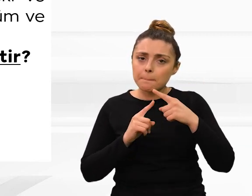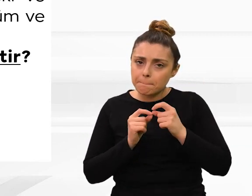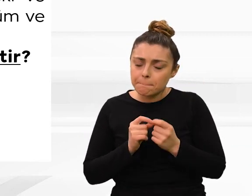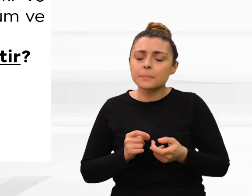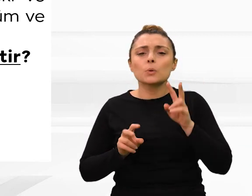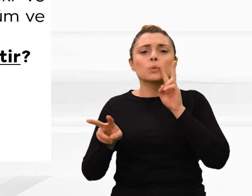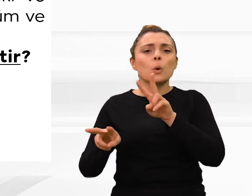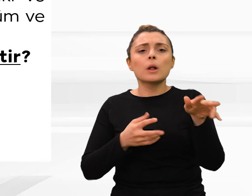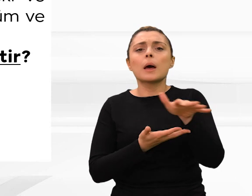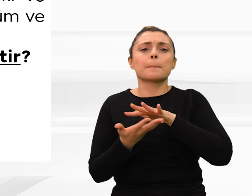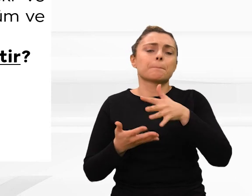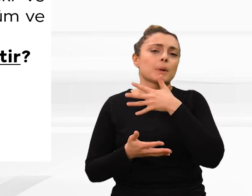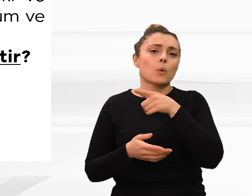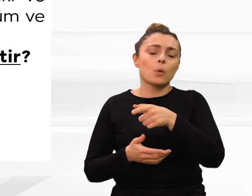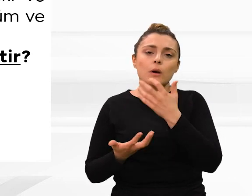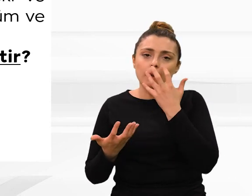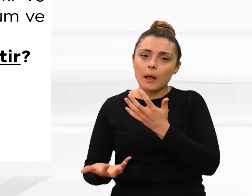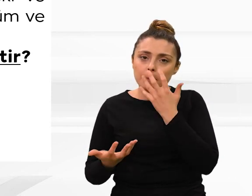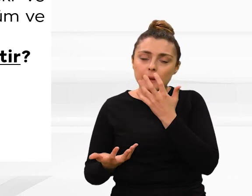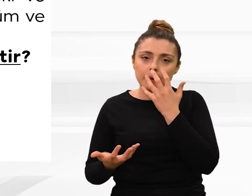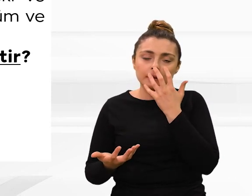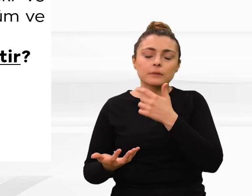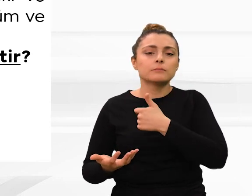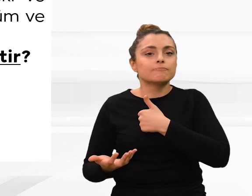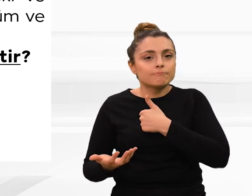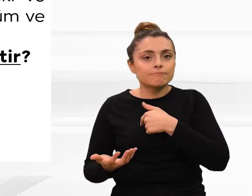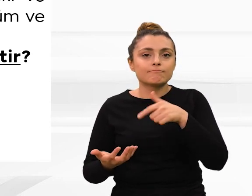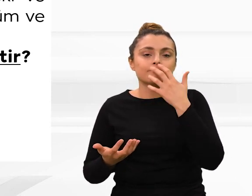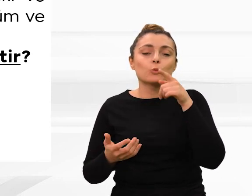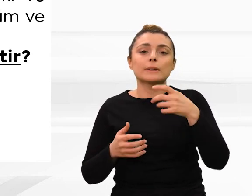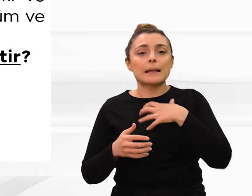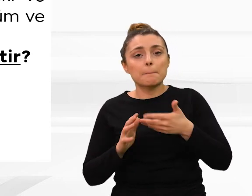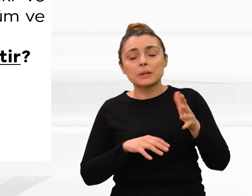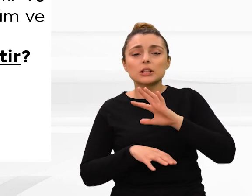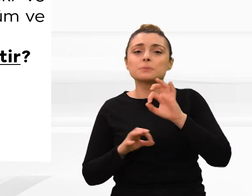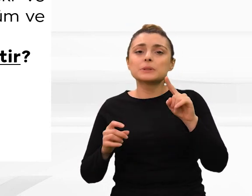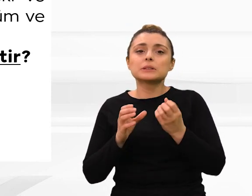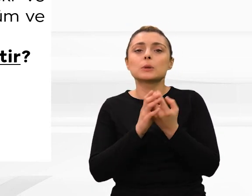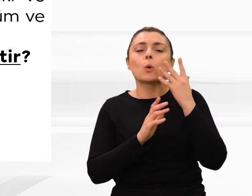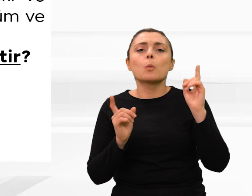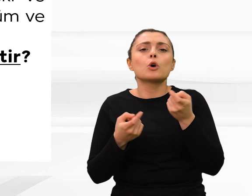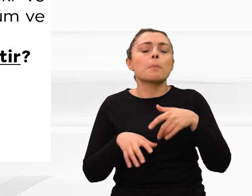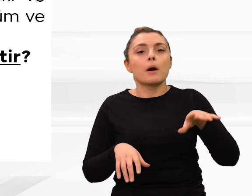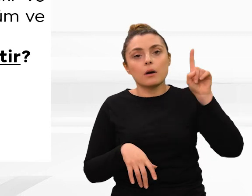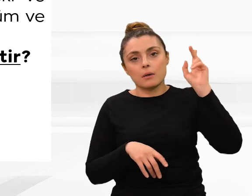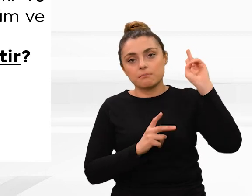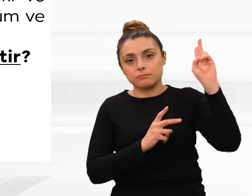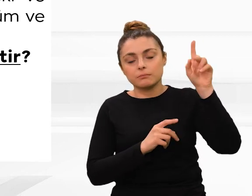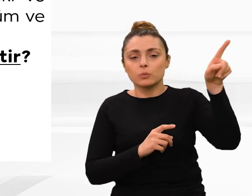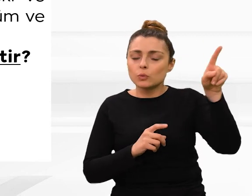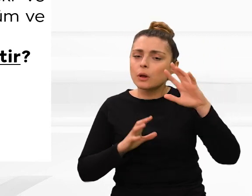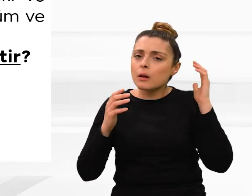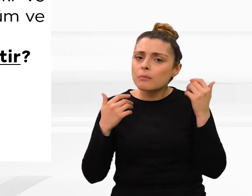alemine bilendir o rahmandır rahimdir o kendisinden başka hiçbir ilah bu olan Allah'tır o